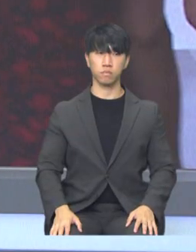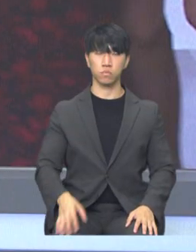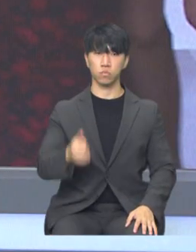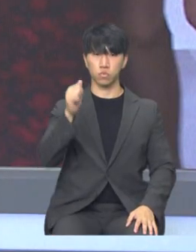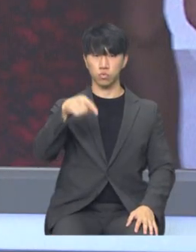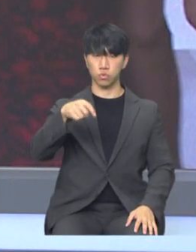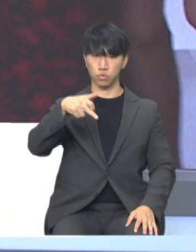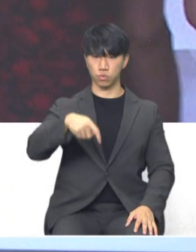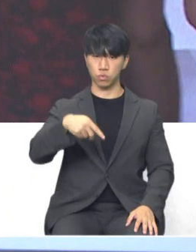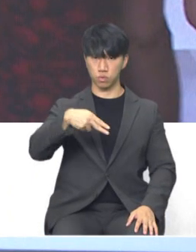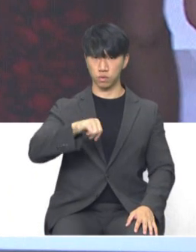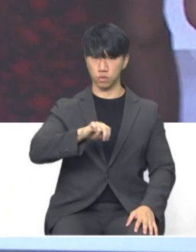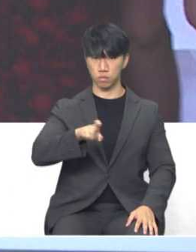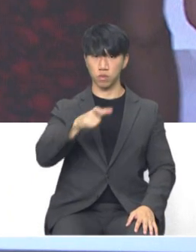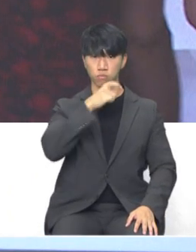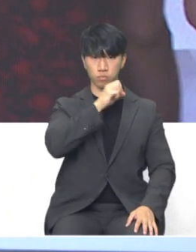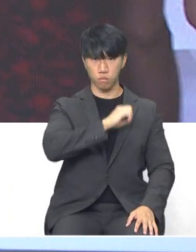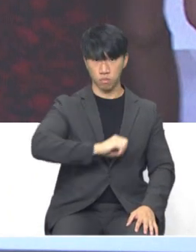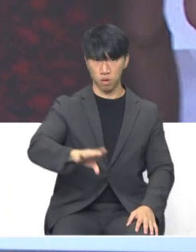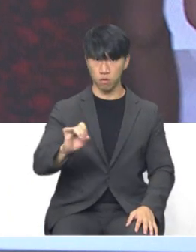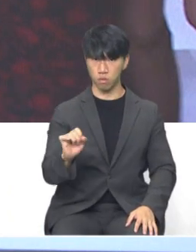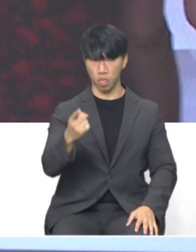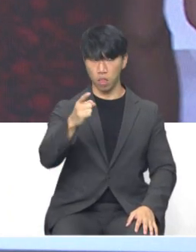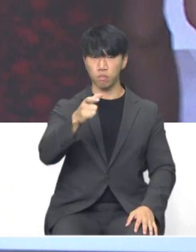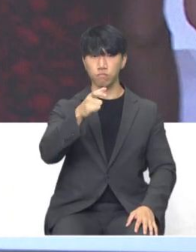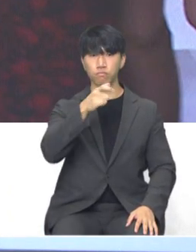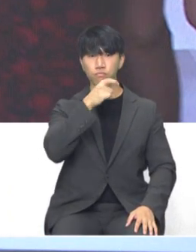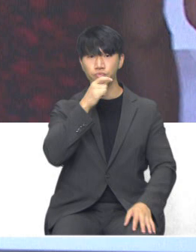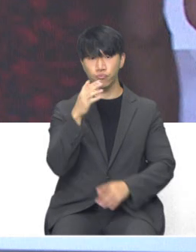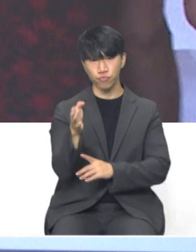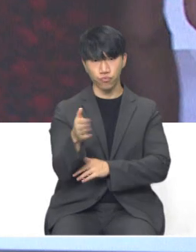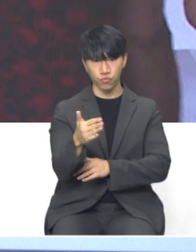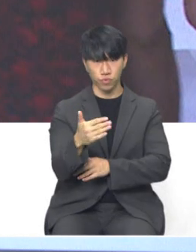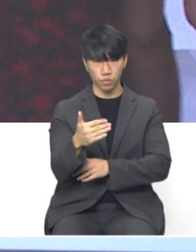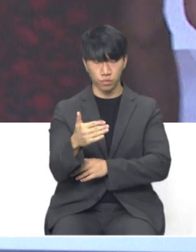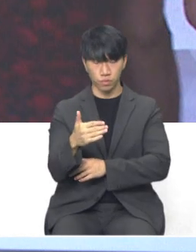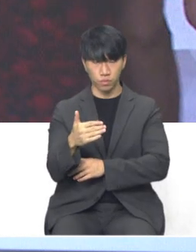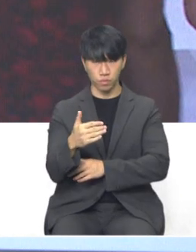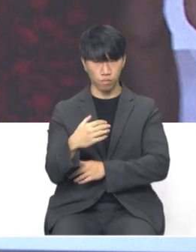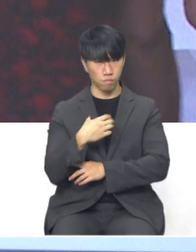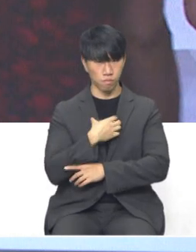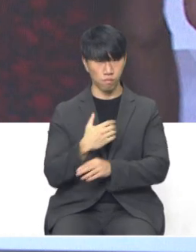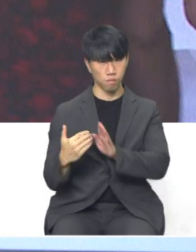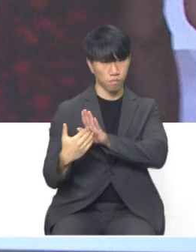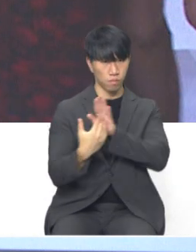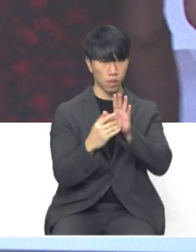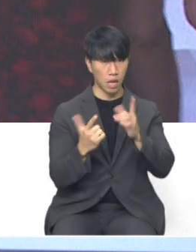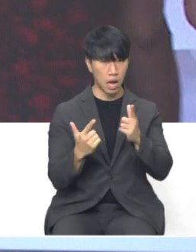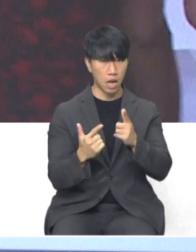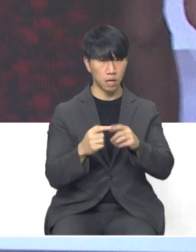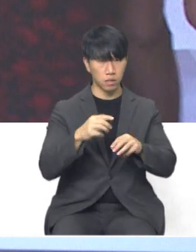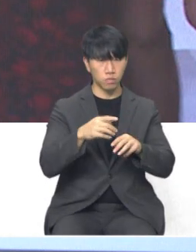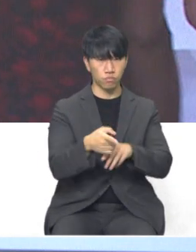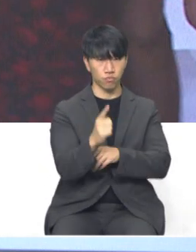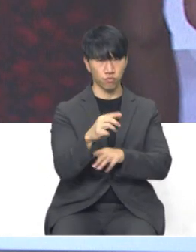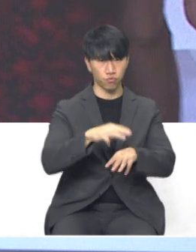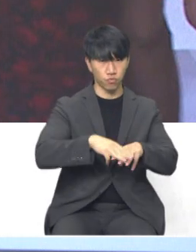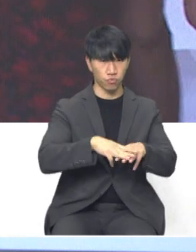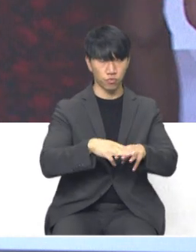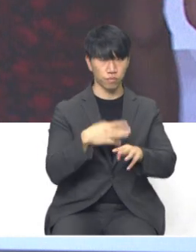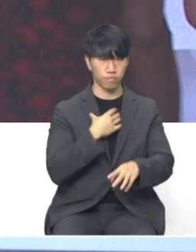후쿠시마 원전 오염수 방류로 수산물에 대한 기피 현상이 이어지지 않을까 지역 수산업계의 불안감이 커지고